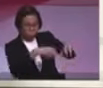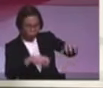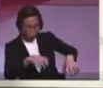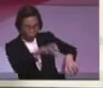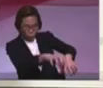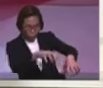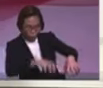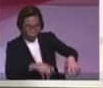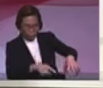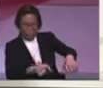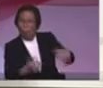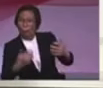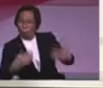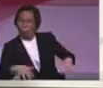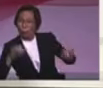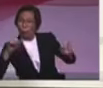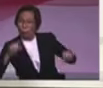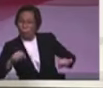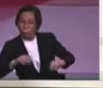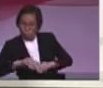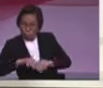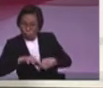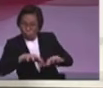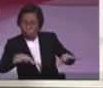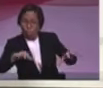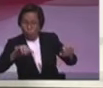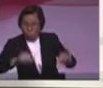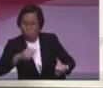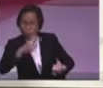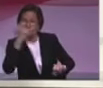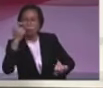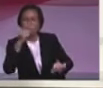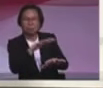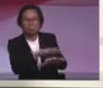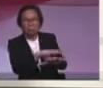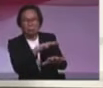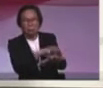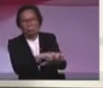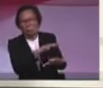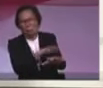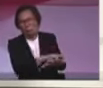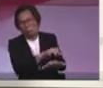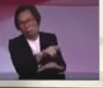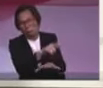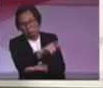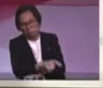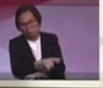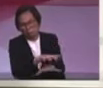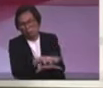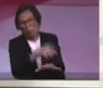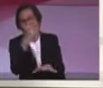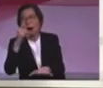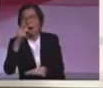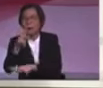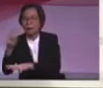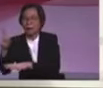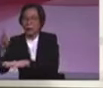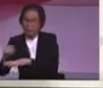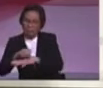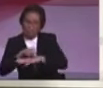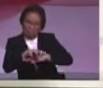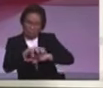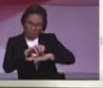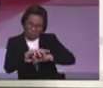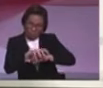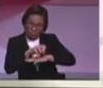berlaku penularan lebih ramai kerana kapasiti penduduk yang padat. Atas nasihat dan penilaian risiko